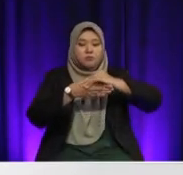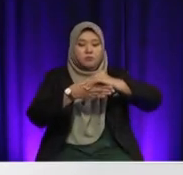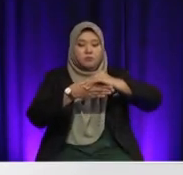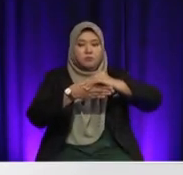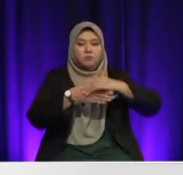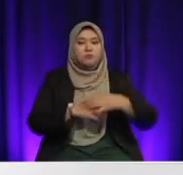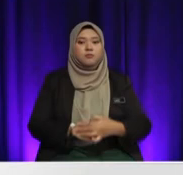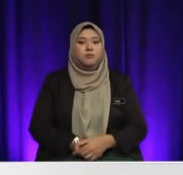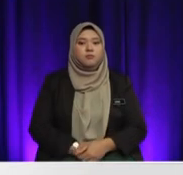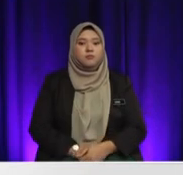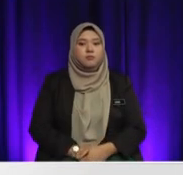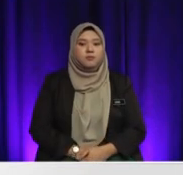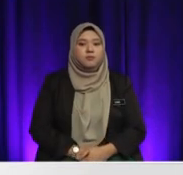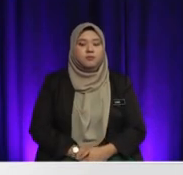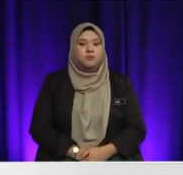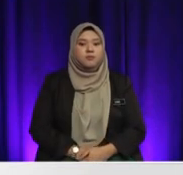mangkuk sudu penimbang memang biasa.